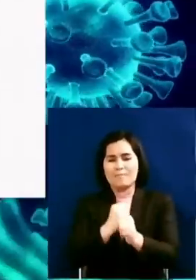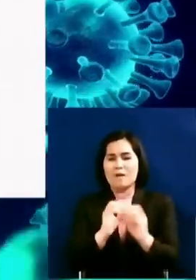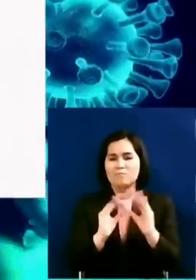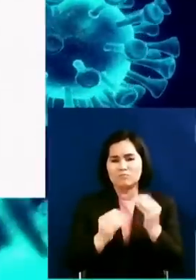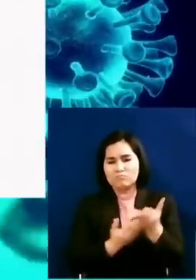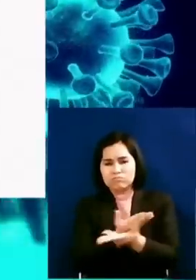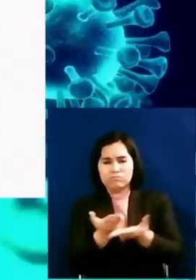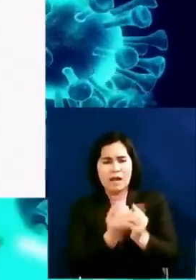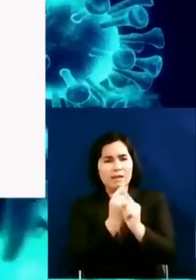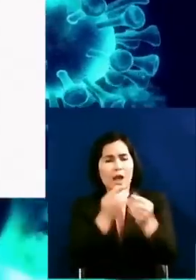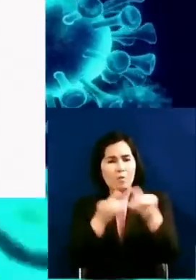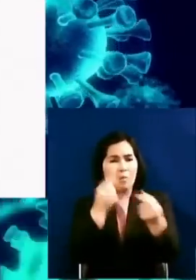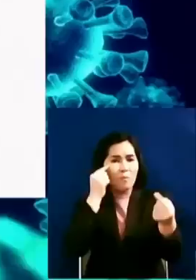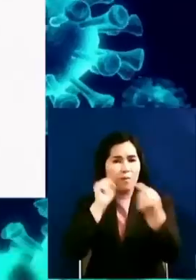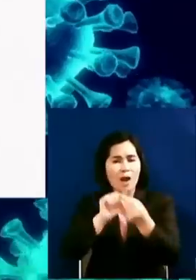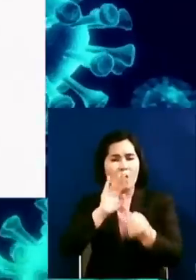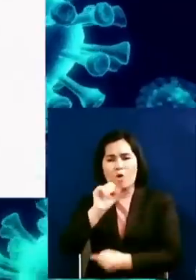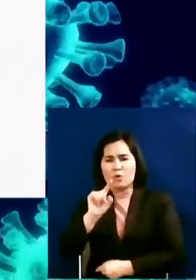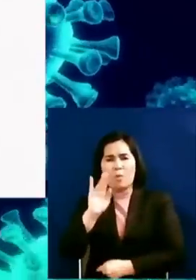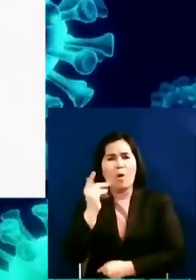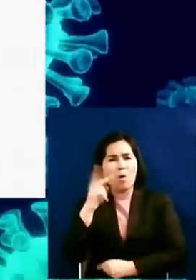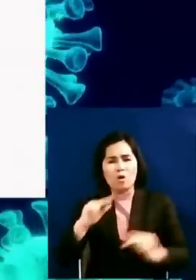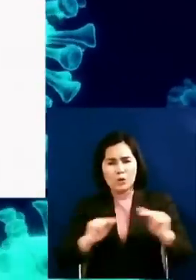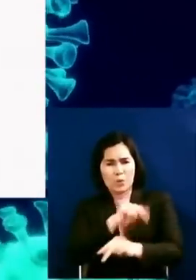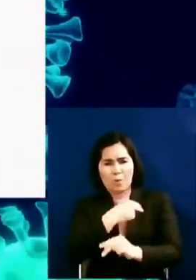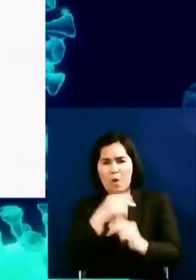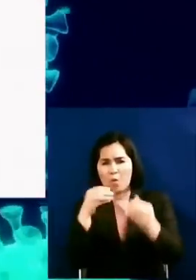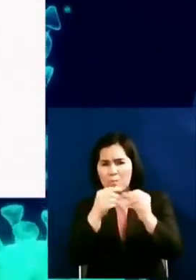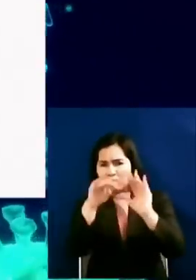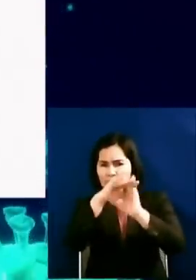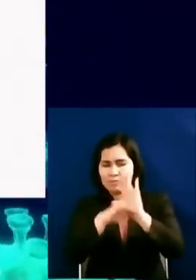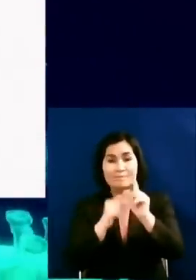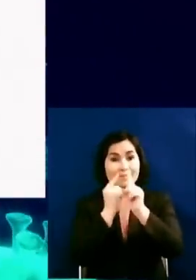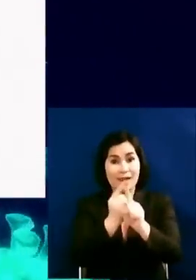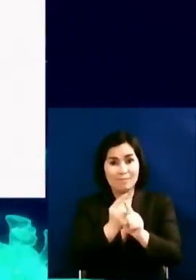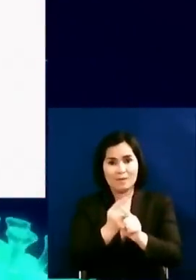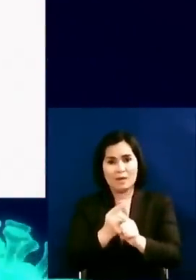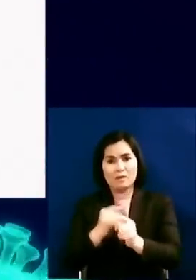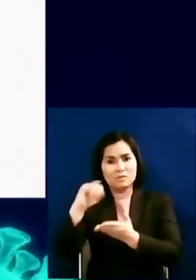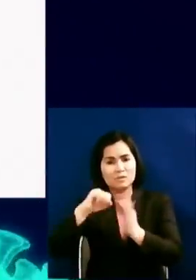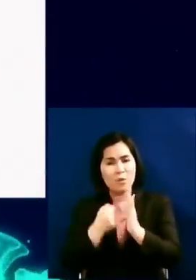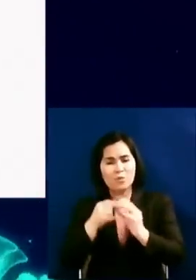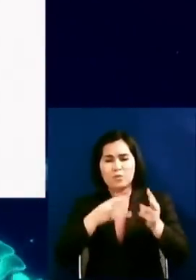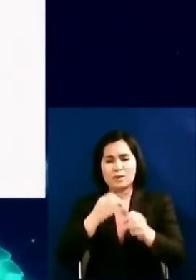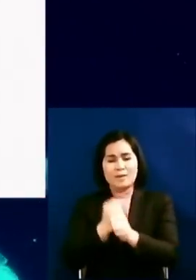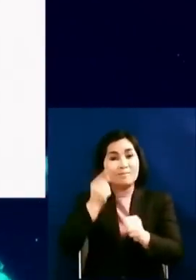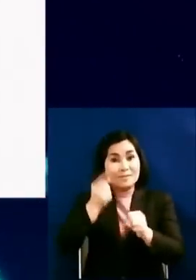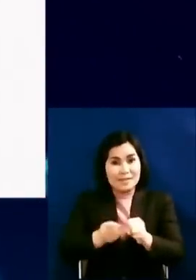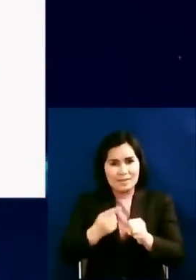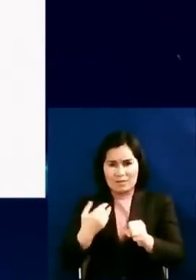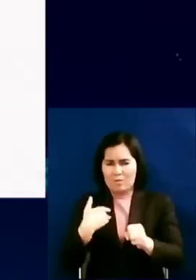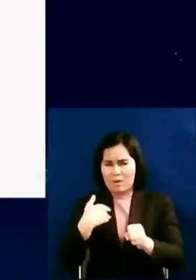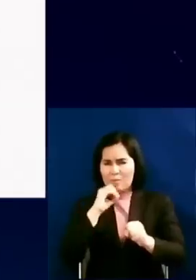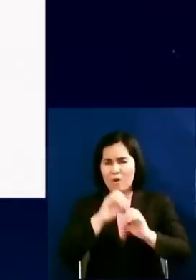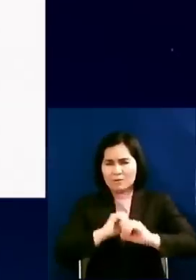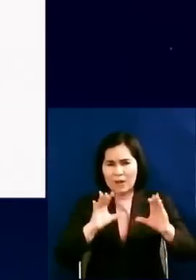ายที่ทางส่วนกลางหรือกระทรวงสาธารณสุขหรือศบค.กำหนดเป็นแบบนี้นะครับในภาคปฏิบัติจริงนะครับทางทีมงานที่เกี่ยวข้องก็จะต้องระบุว่าแต่ละ